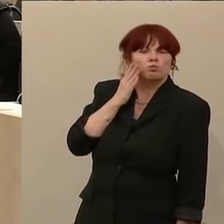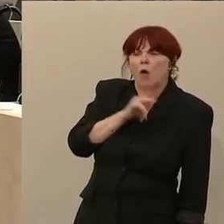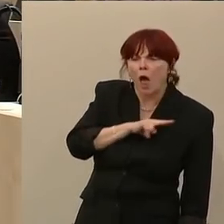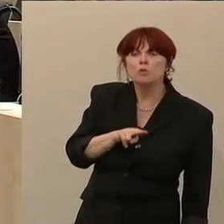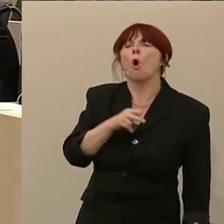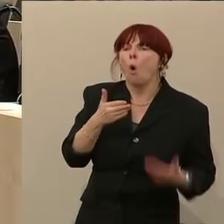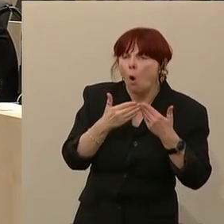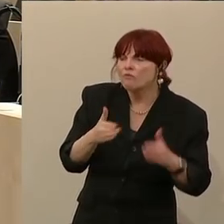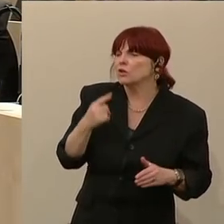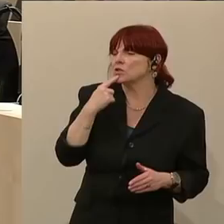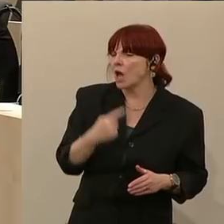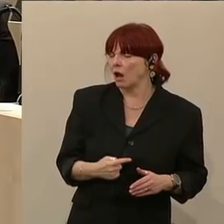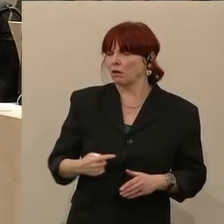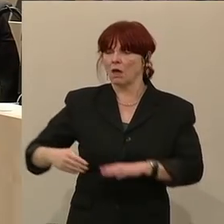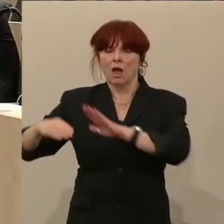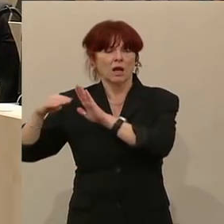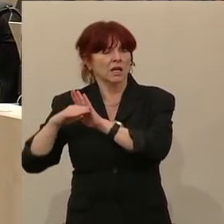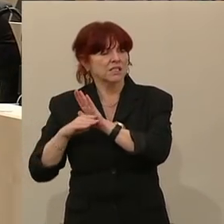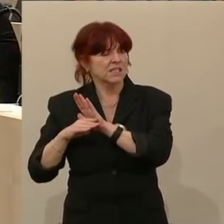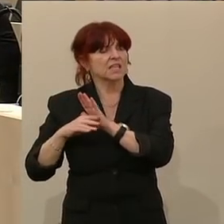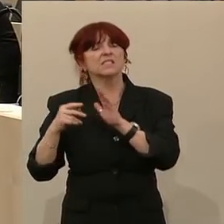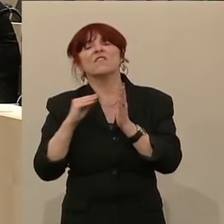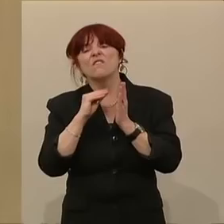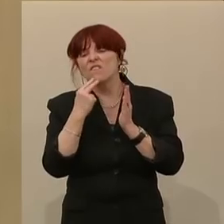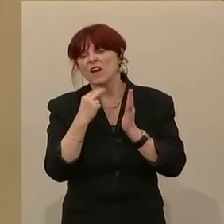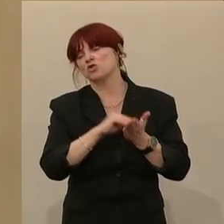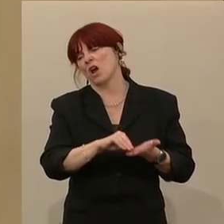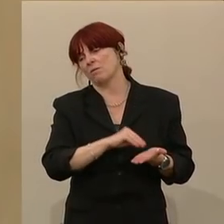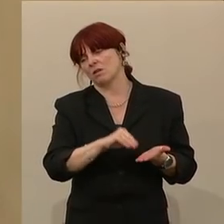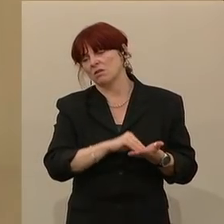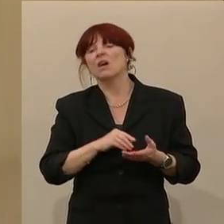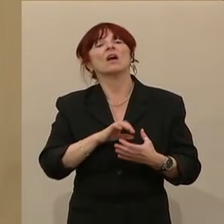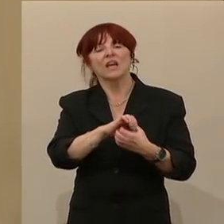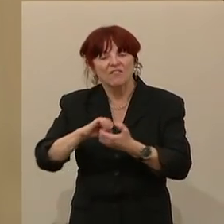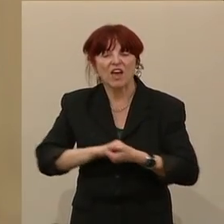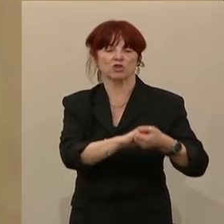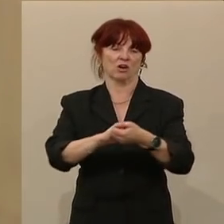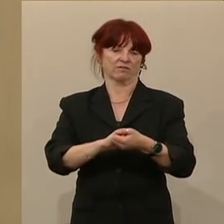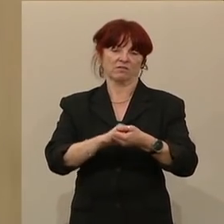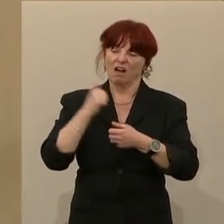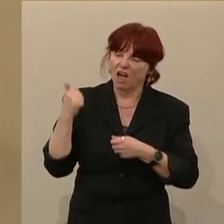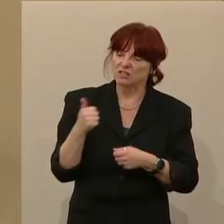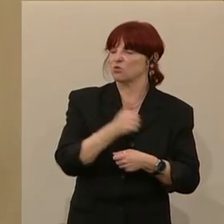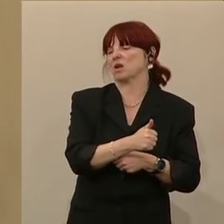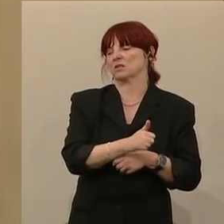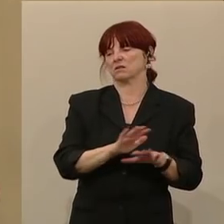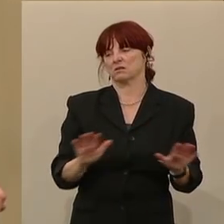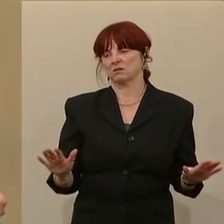und wo Gesetze 1:1 von der Gewerkschaft geschrieben werden. Und deshalb sage ich Ihnen